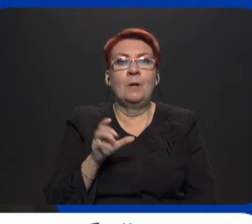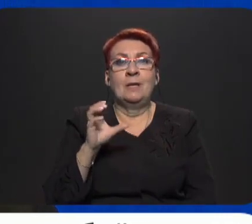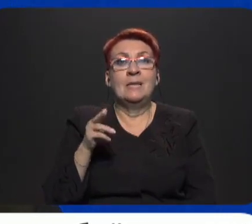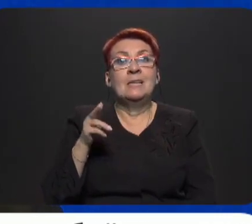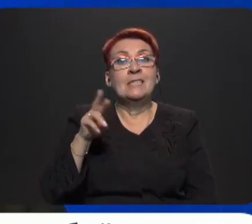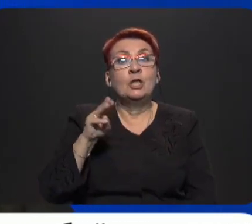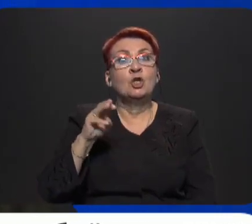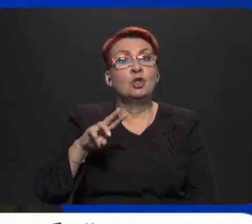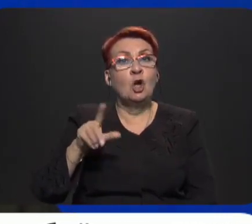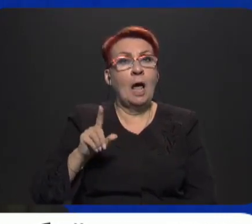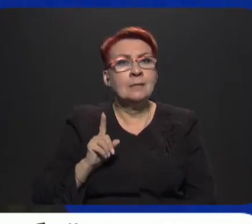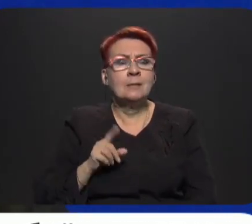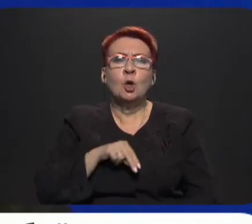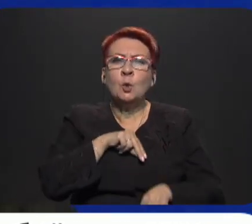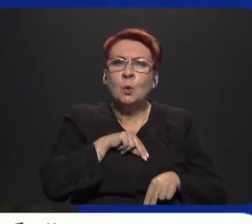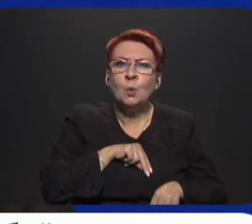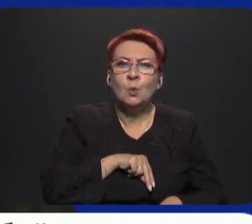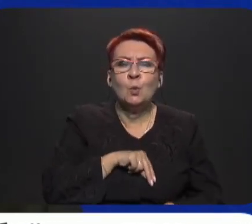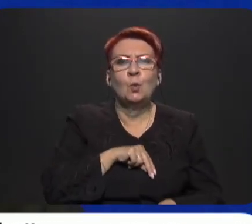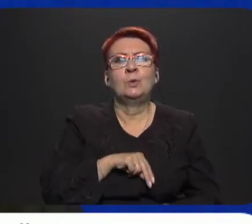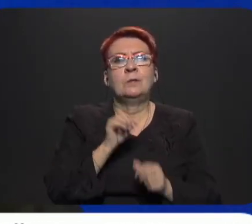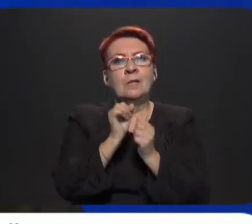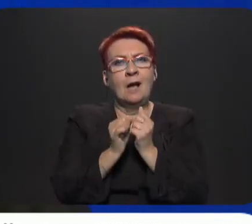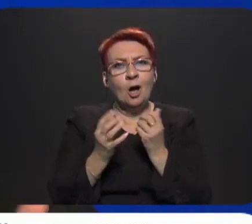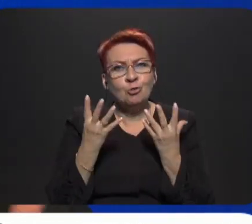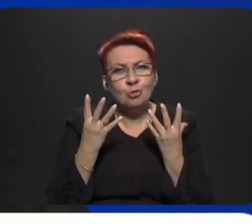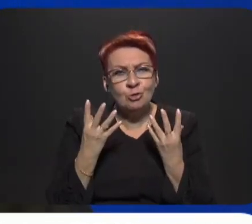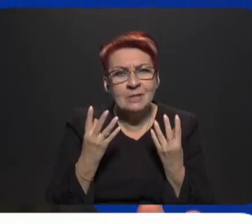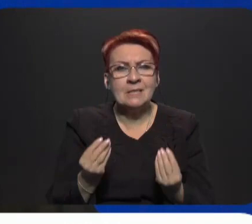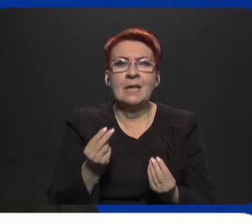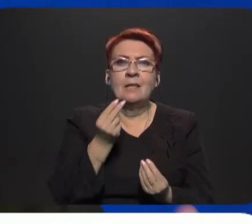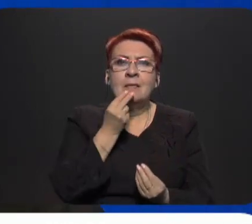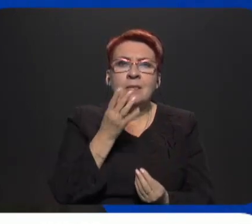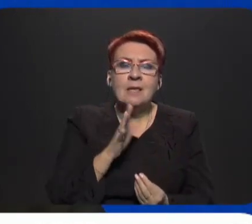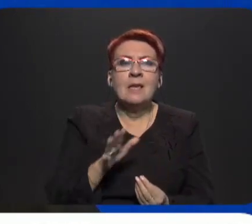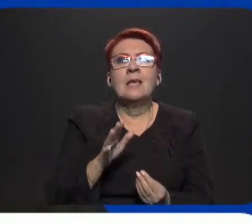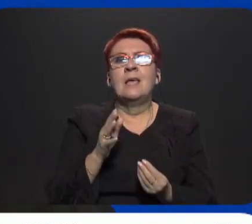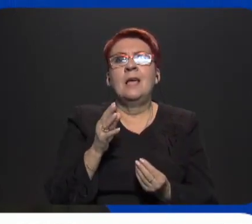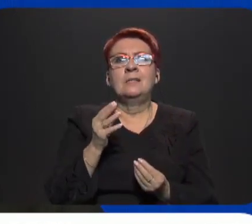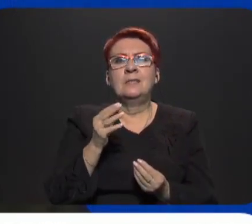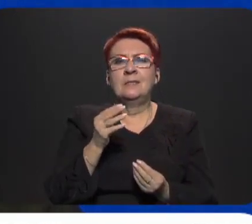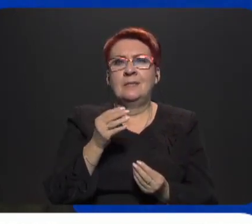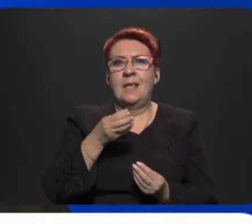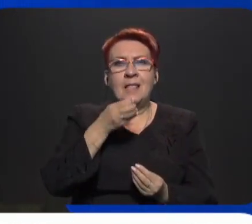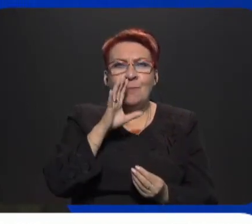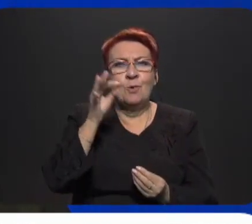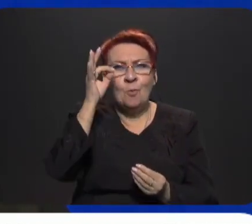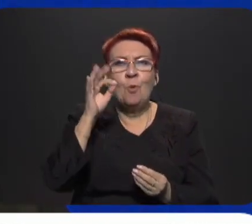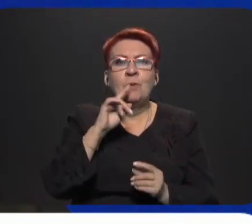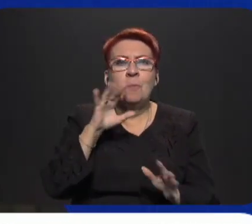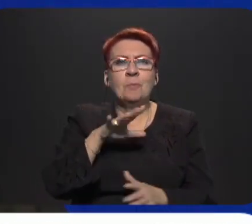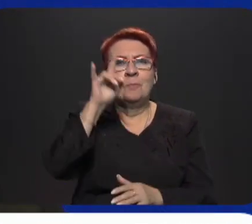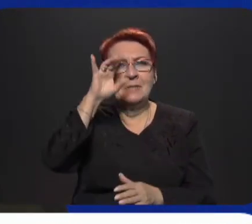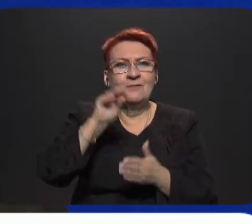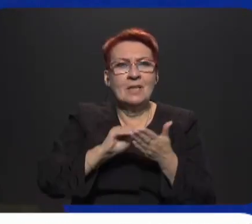стяжать, да, трудиться изо дня в день, да, помните, не ест и не пьет, в копилку кладет, помните по знаменитой